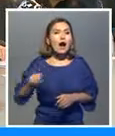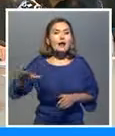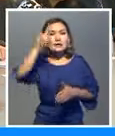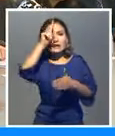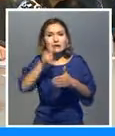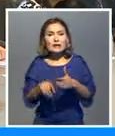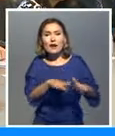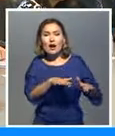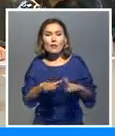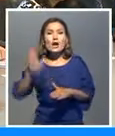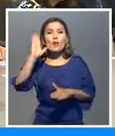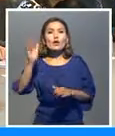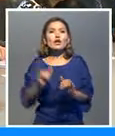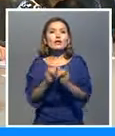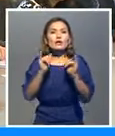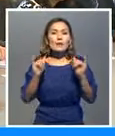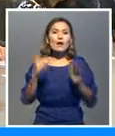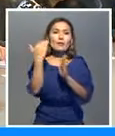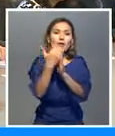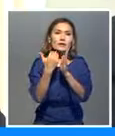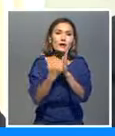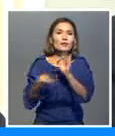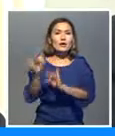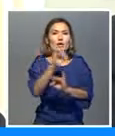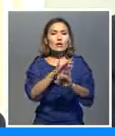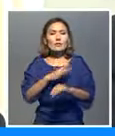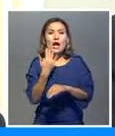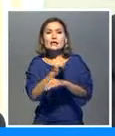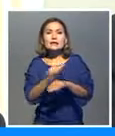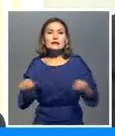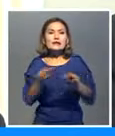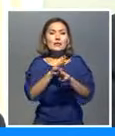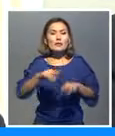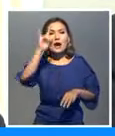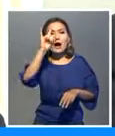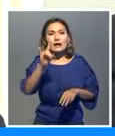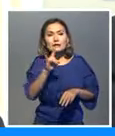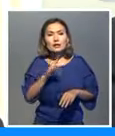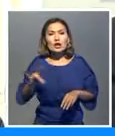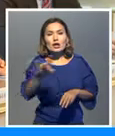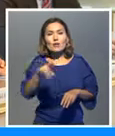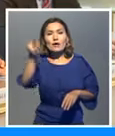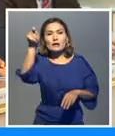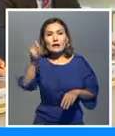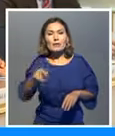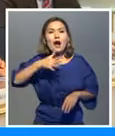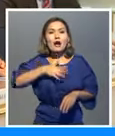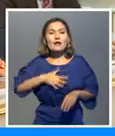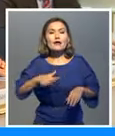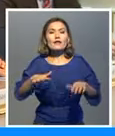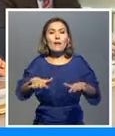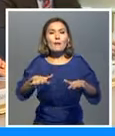сенім шаралары кеңесінің болашақ даму үрдістері талқыланды. Сондай ақ сыртқы істер министрі Қазақстанда сапармен жүрген Канада парламенттік